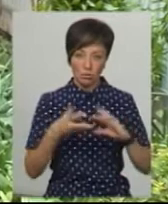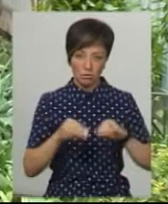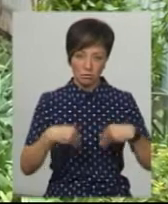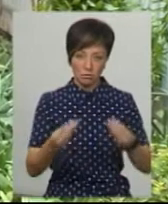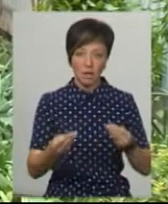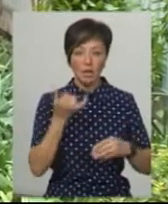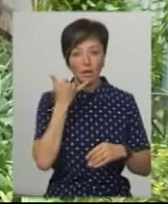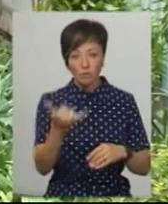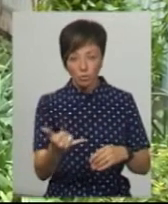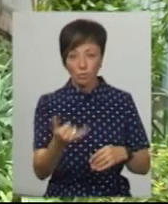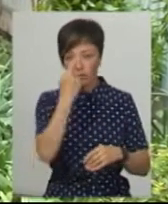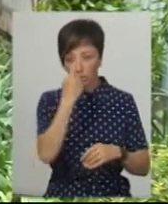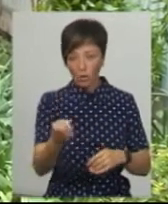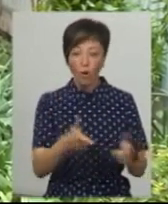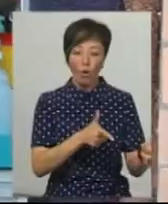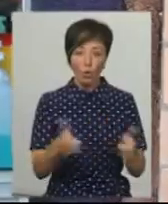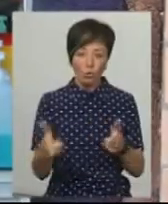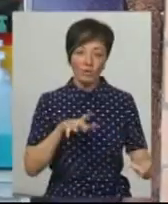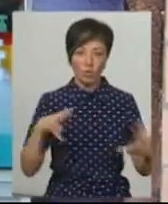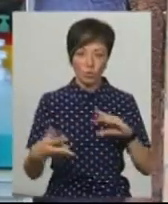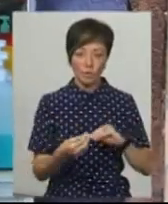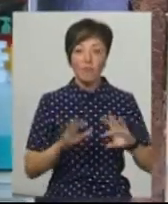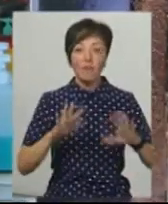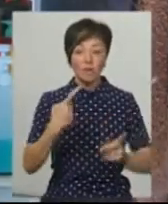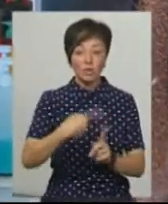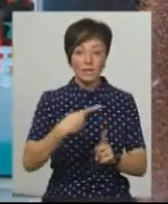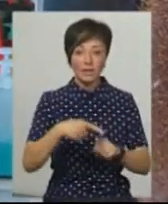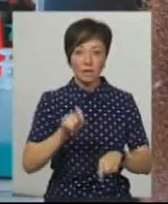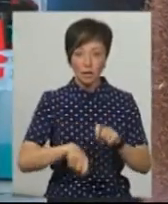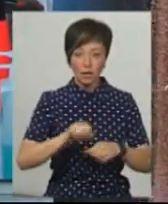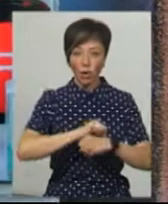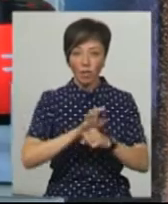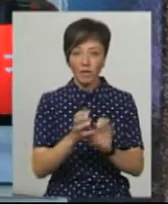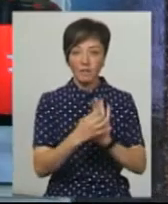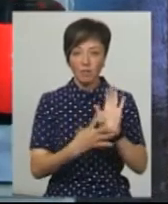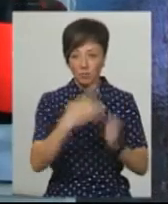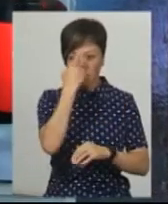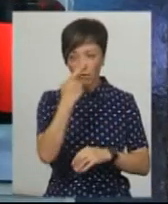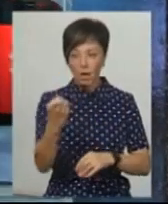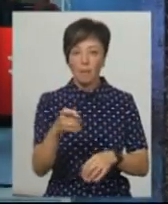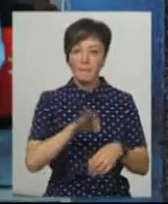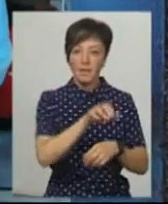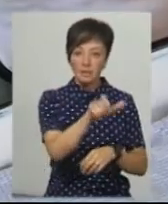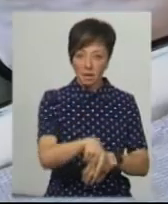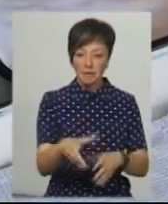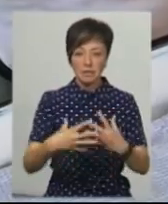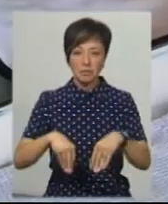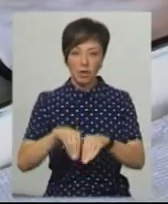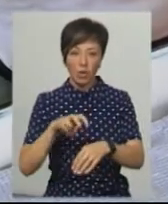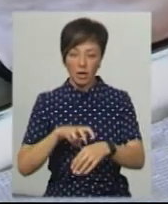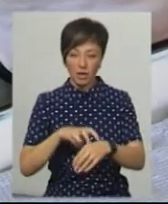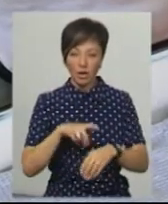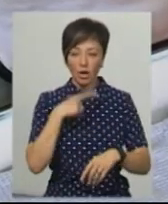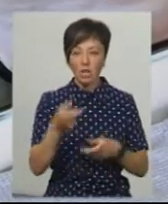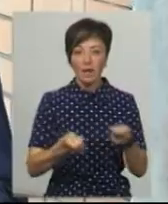результати, телефонують, повідомляють, що результати готові. У разі позитивного тесту на COVID-19 про це повідомляють як пацієнта, так і його сімейного лікаря,